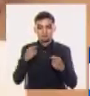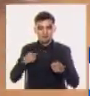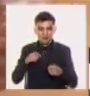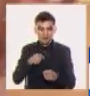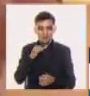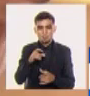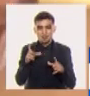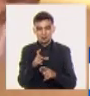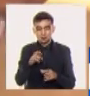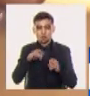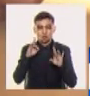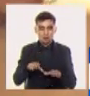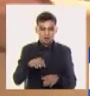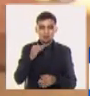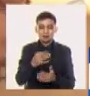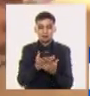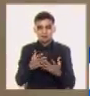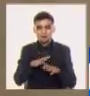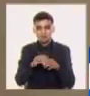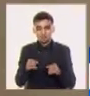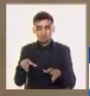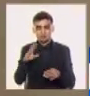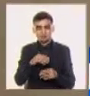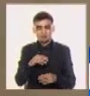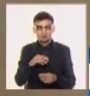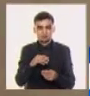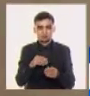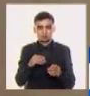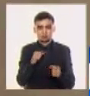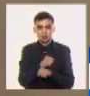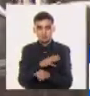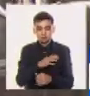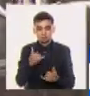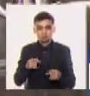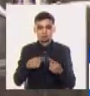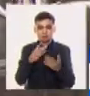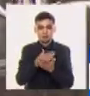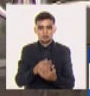и рестораны при поддержке центральных и местных властей оправляются после перенесенных убытков.